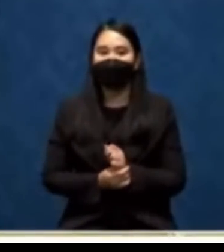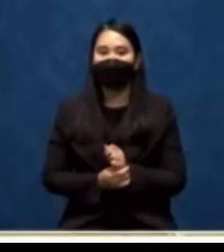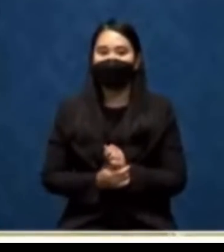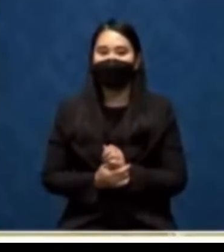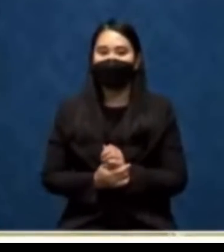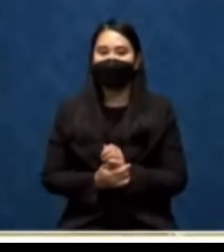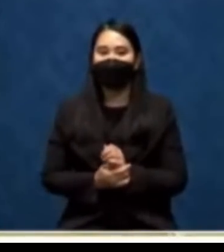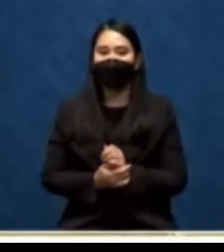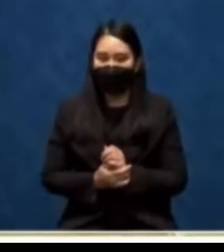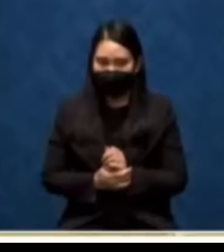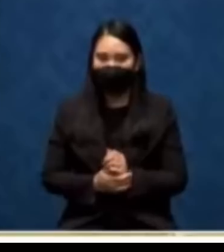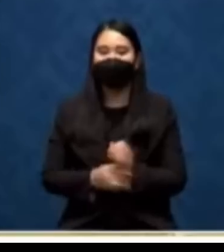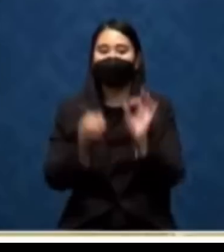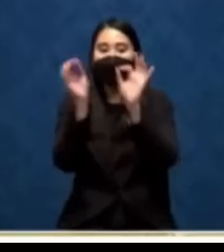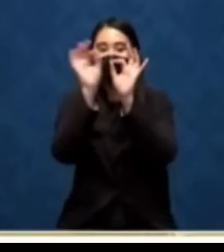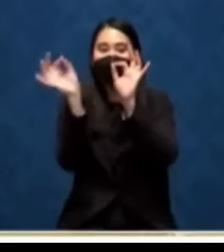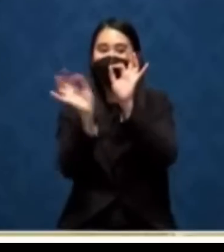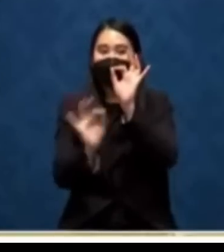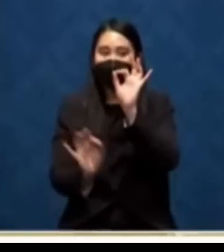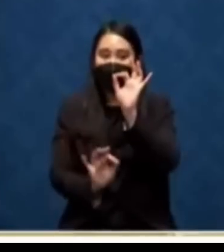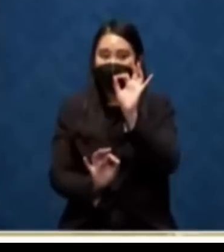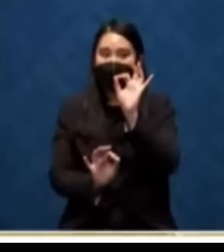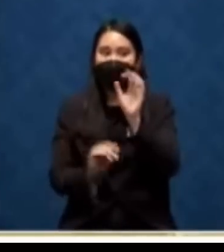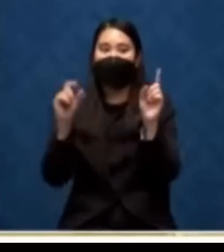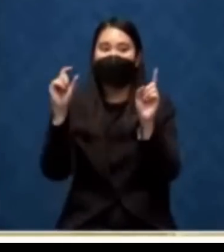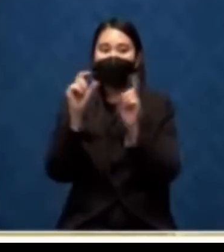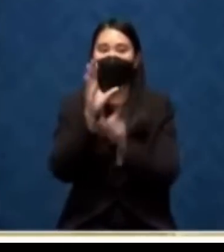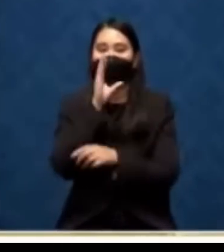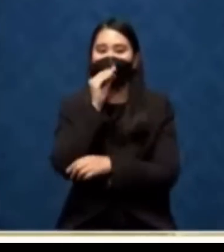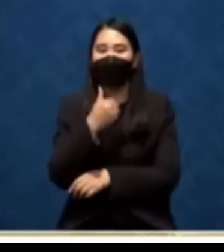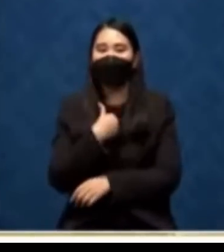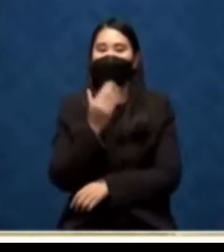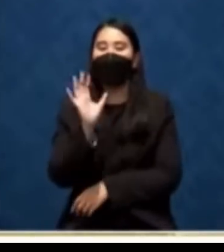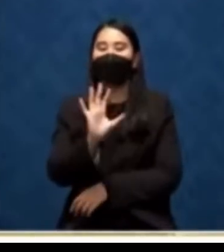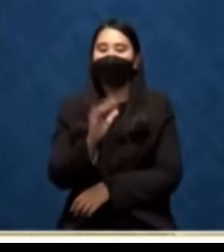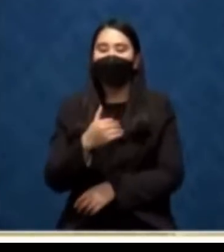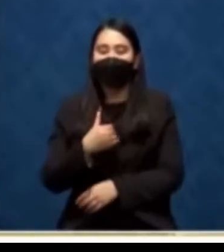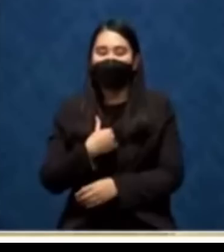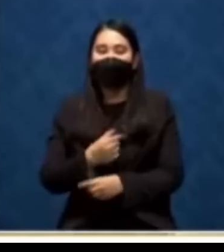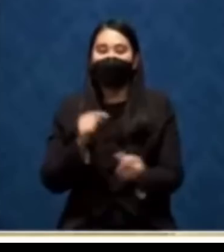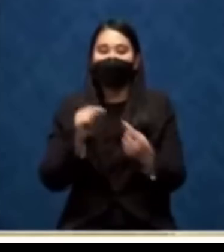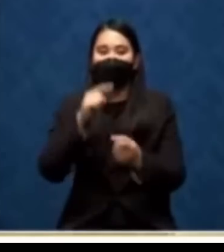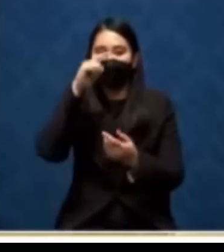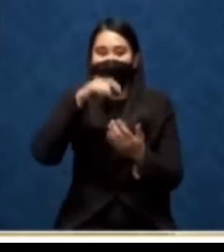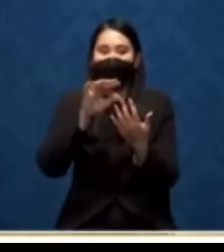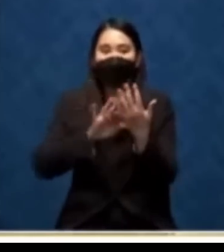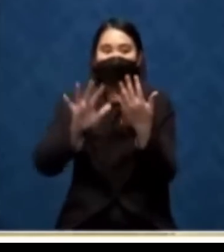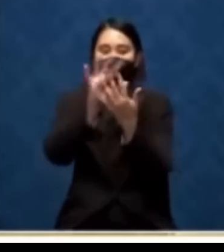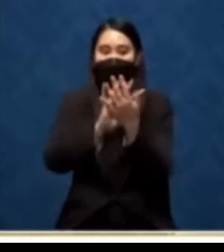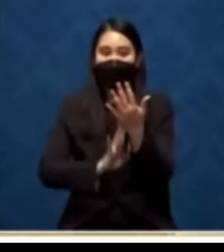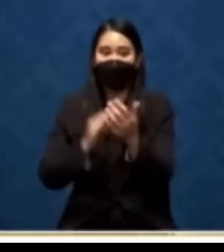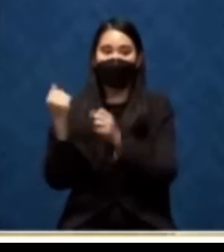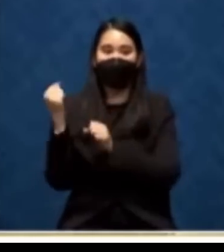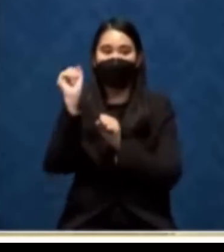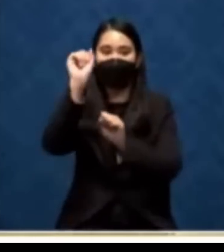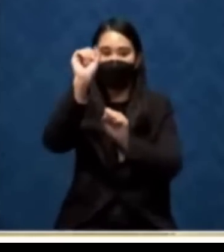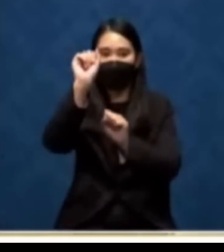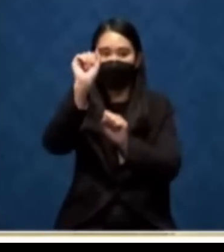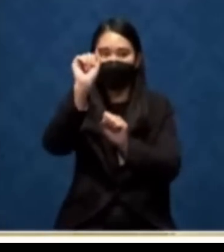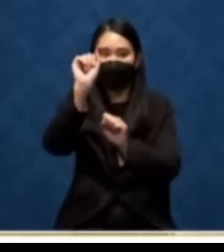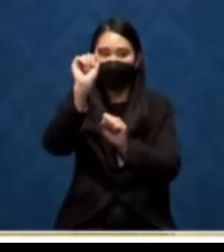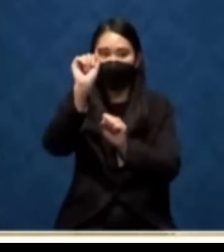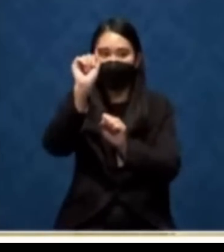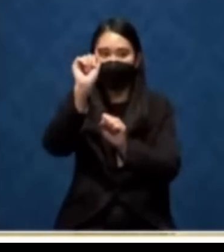ไปเขียนบทความอีกหลายอย่างครับผมจะพยายามเลี่ยงคำพูดที่ท่านประธานเอ่ยถึงนะครับว่าประเทศไทยนะครับประกาศว่าจะใช้พระราช